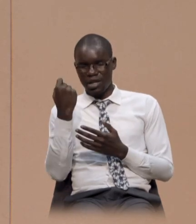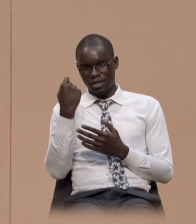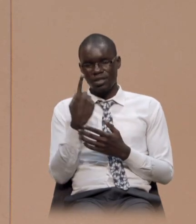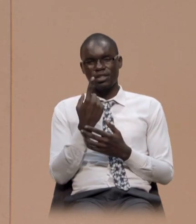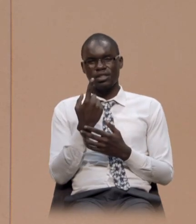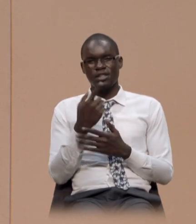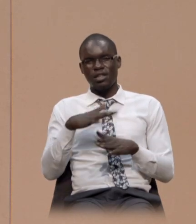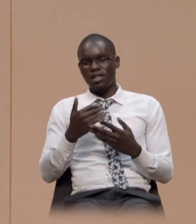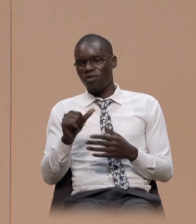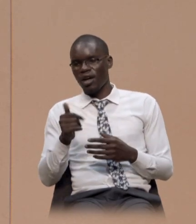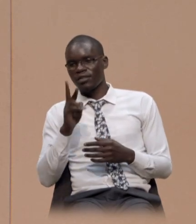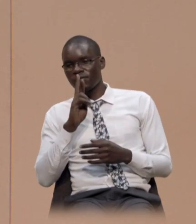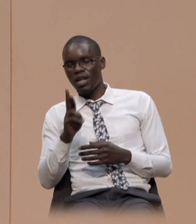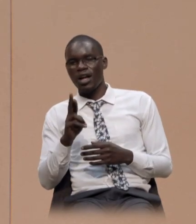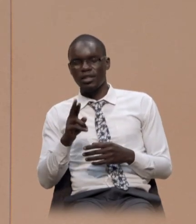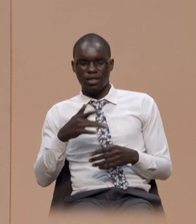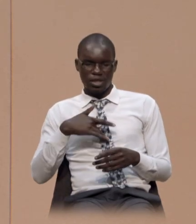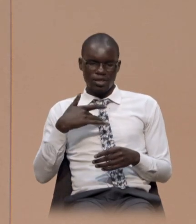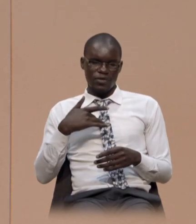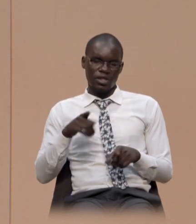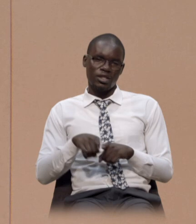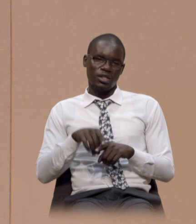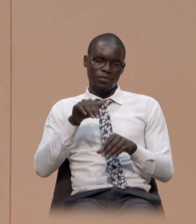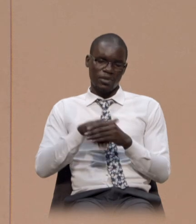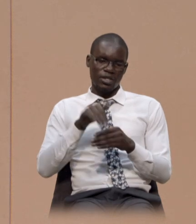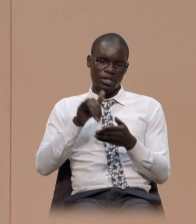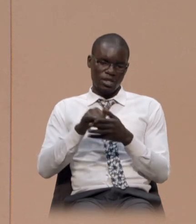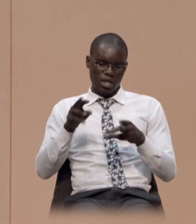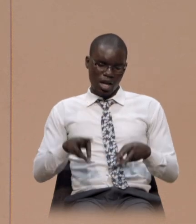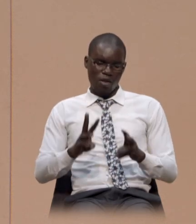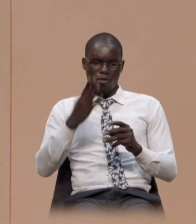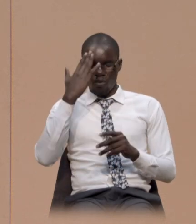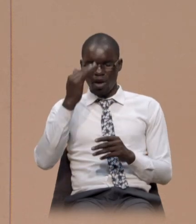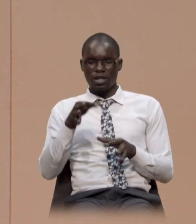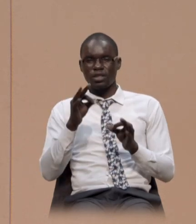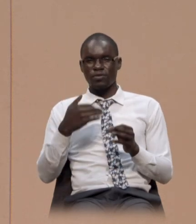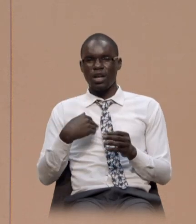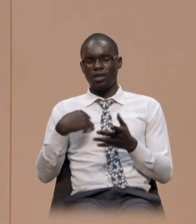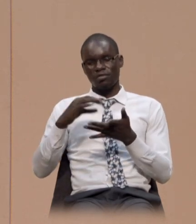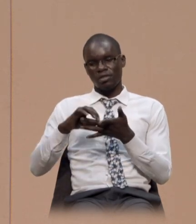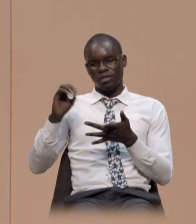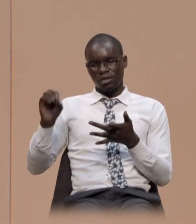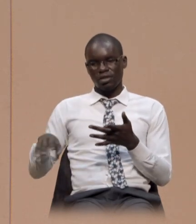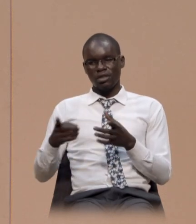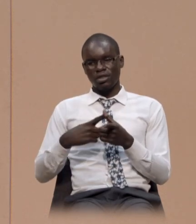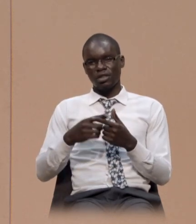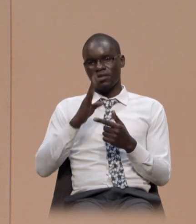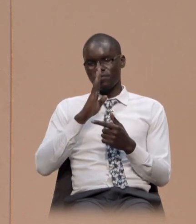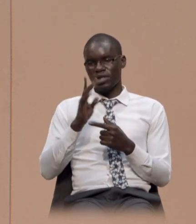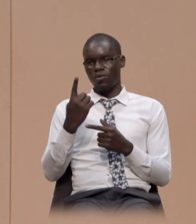ambavyo wale wengine wana feel wakiwa katika njia hiyo. Maana kukitokea talaka utakuwa